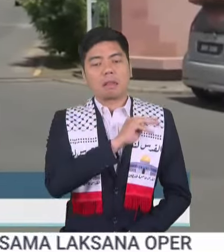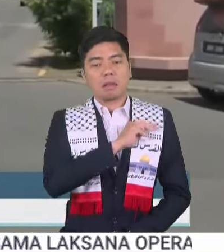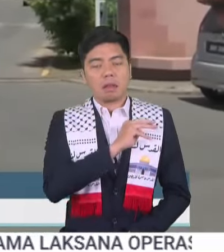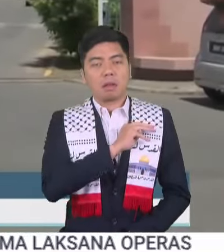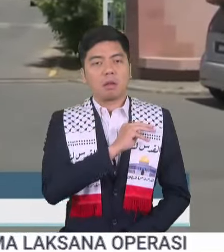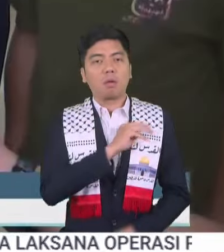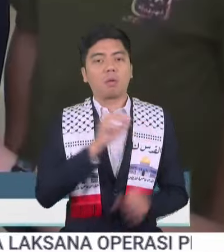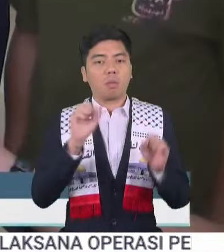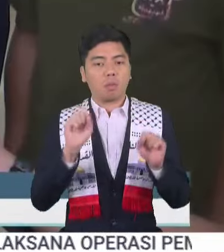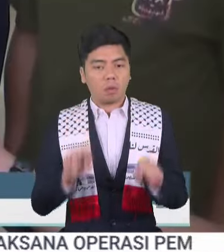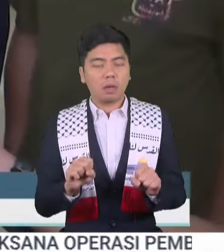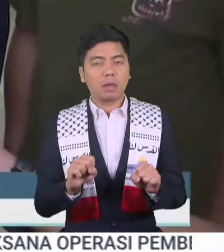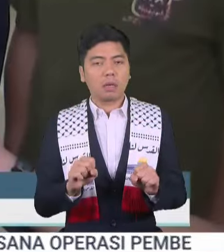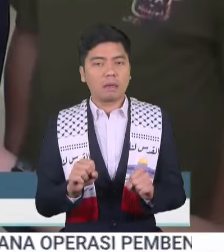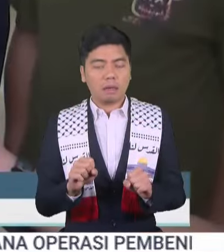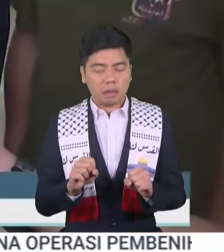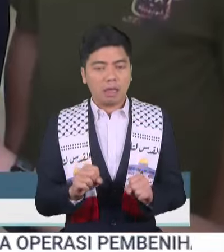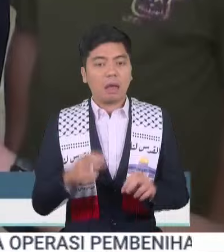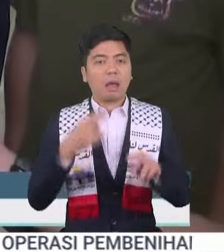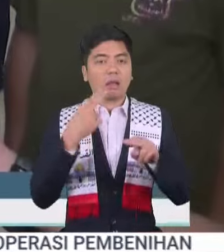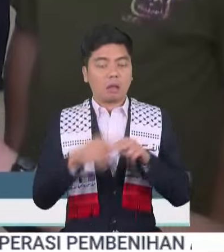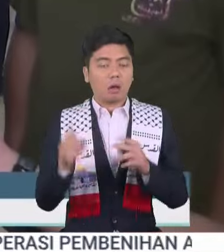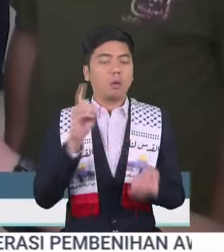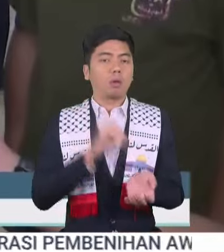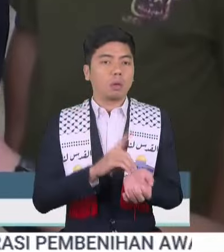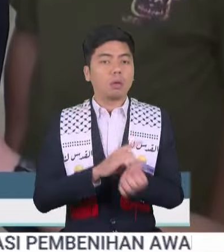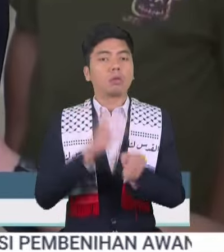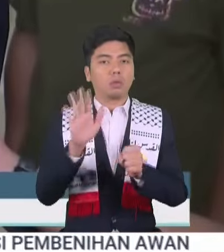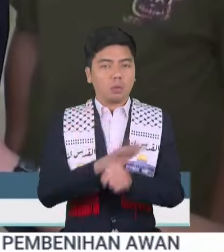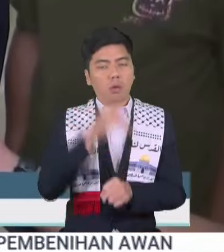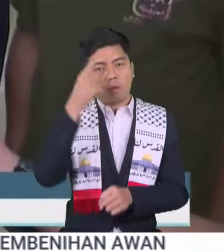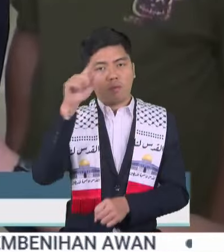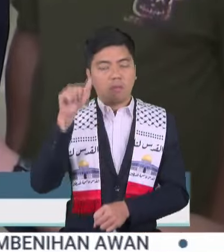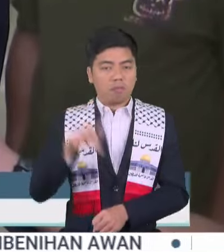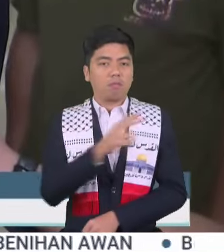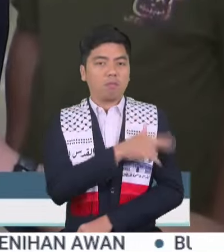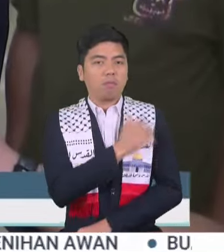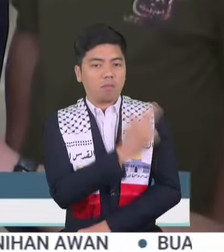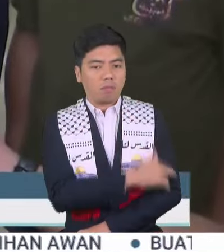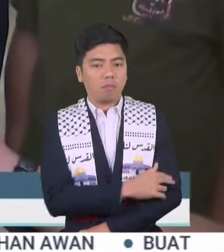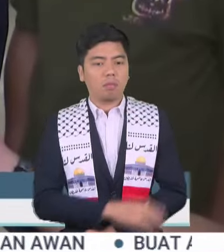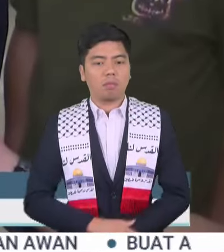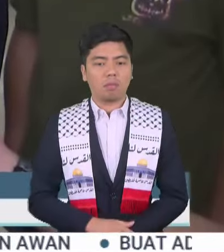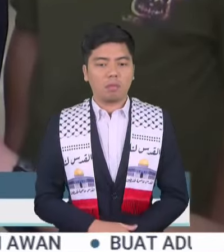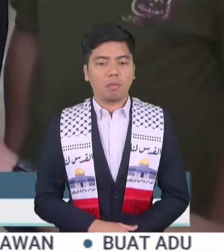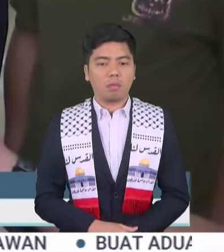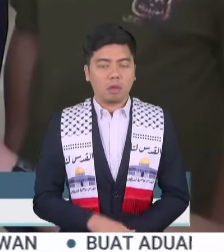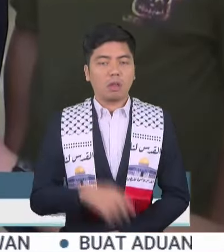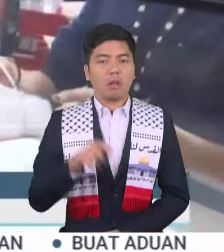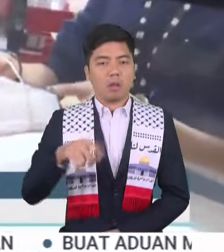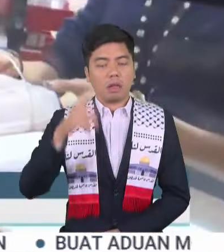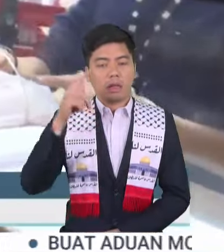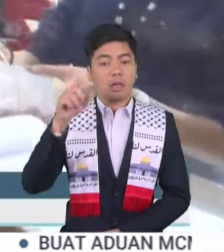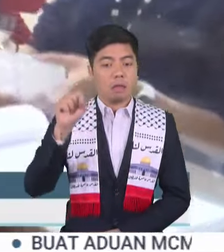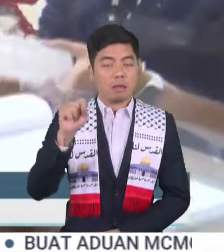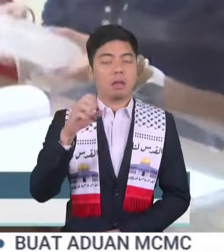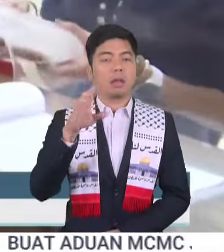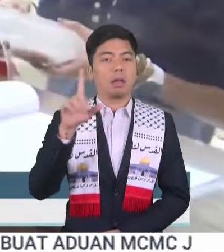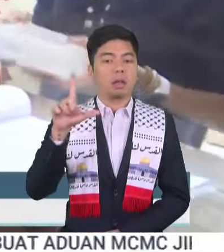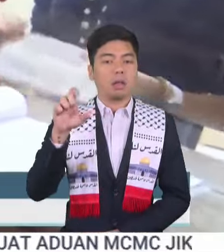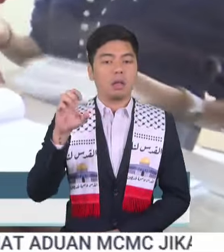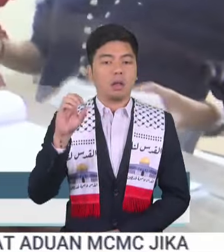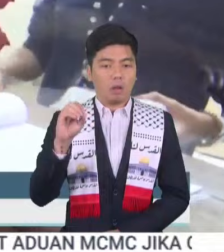usaha untuk memastikan menghantar doktor yang cukup ke sini. Tan Sri Leo berkata kepada pemberita selepas program